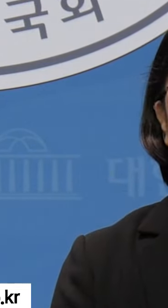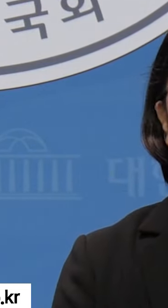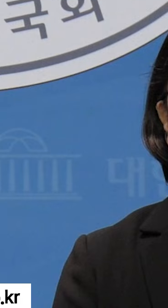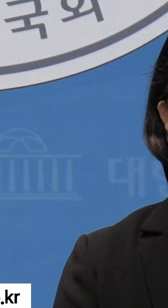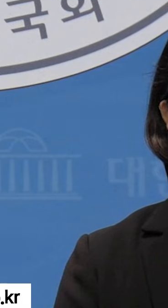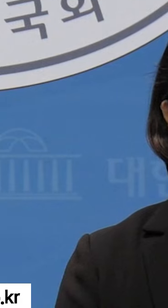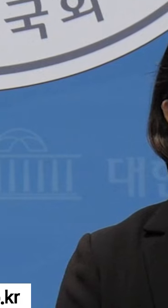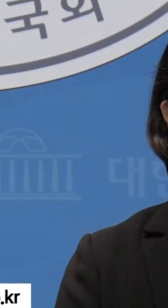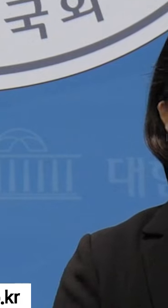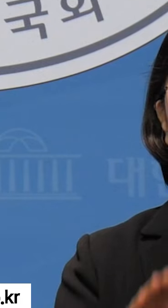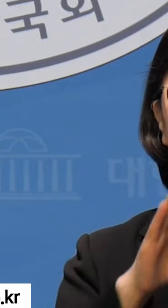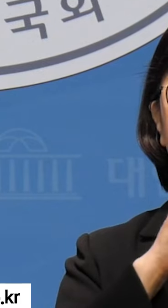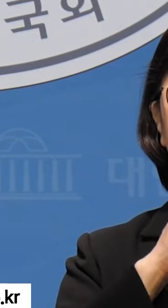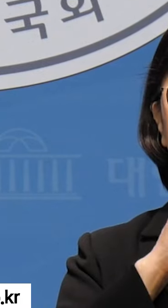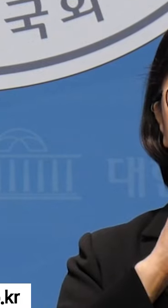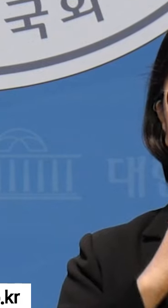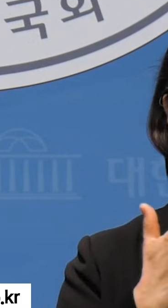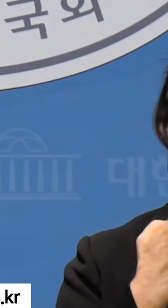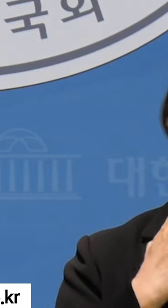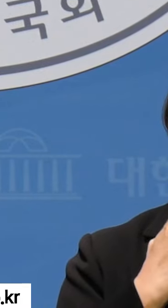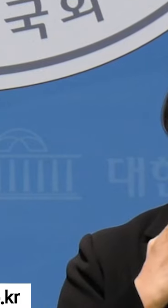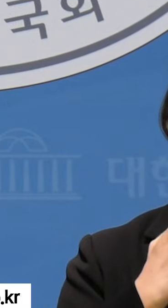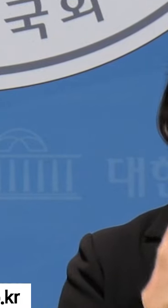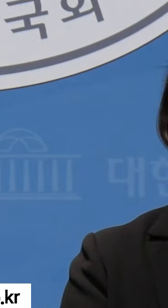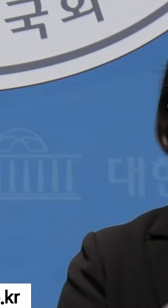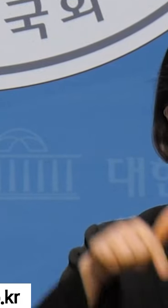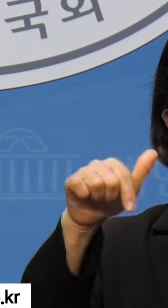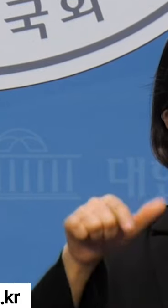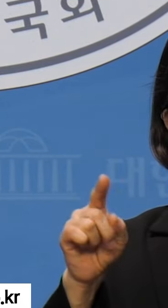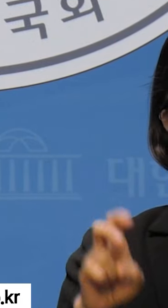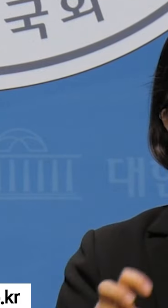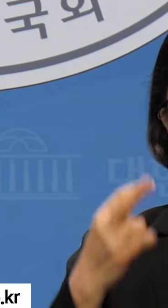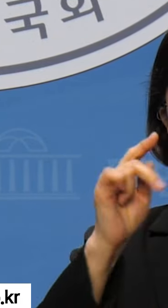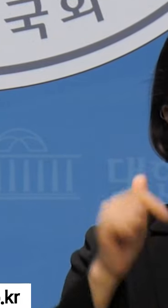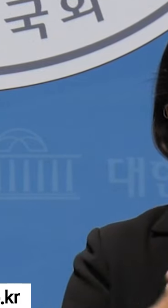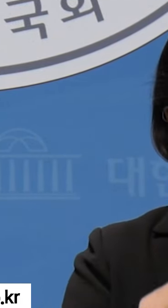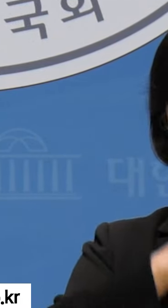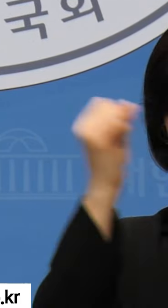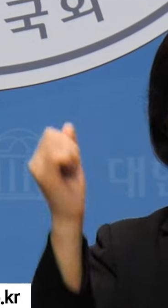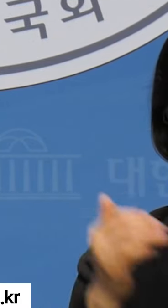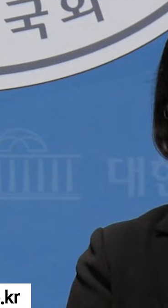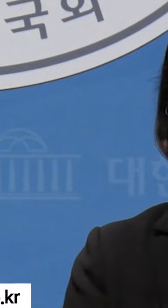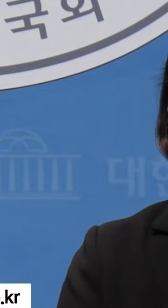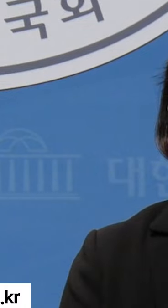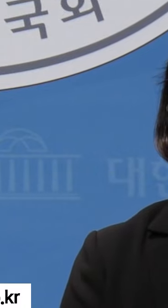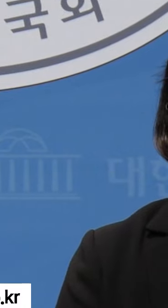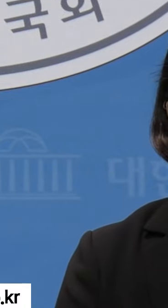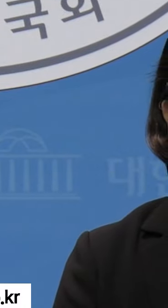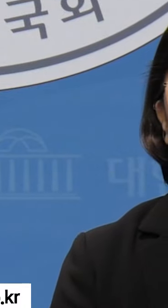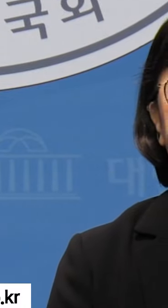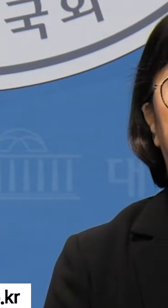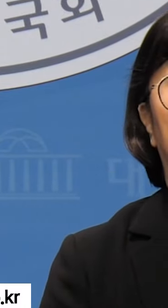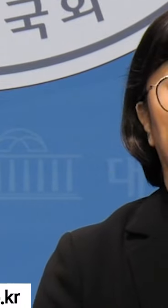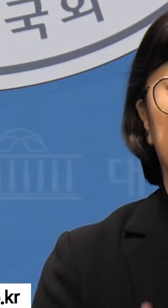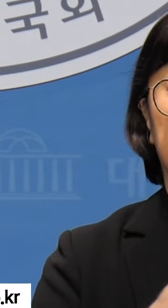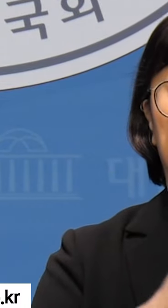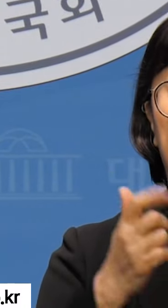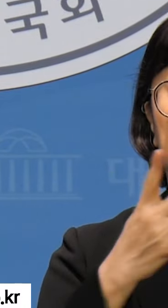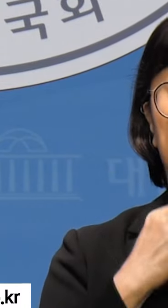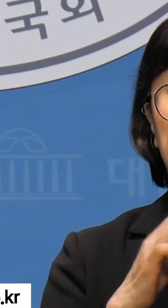억새처럼 억세게 살아남아 서구와 검단을 지켜 재선 의원이 되었습니다. 저를 이겼던